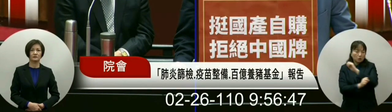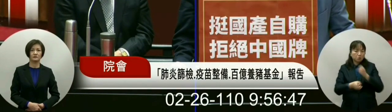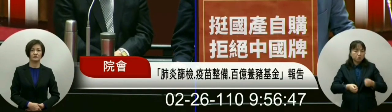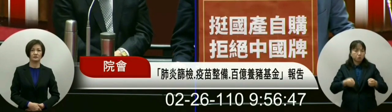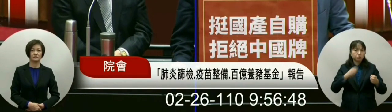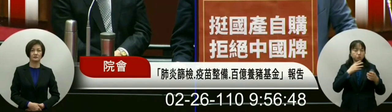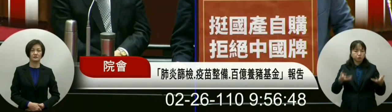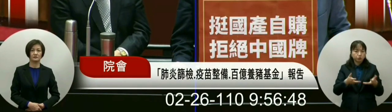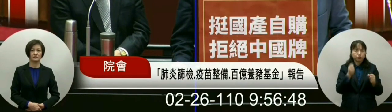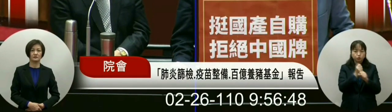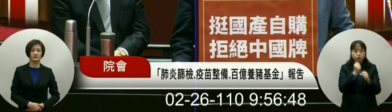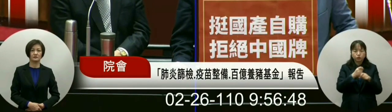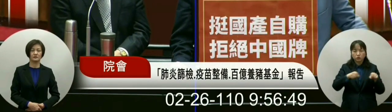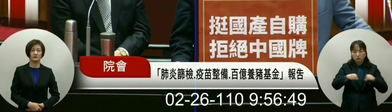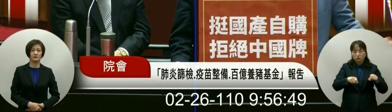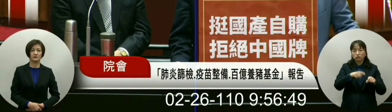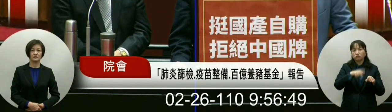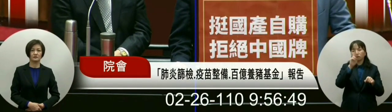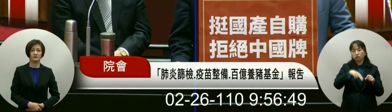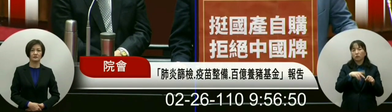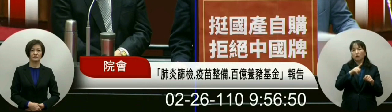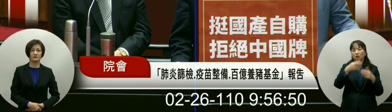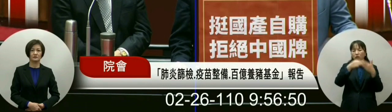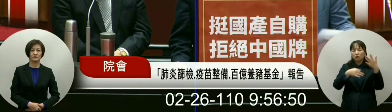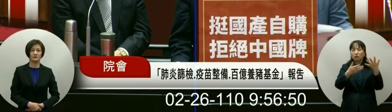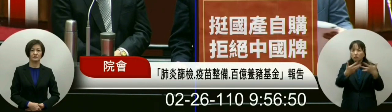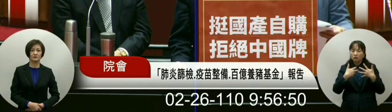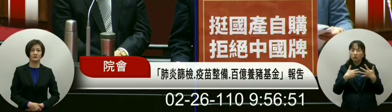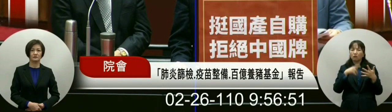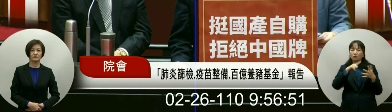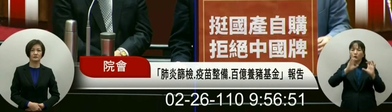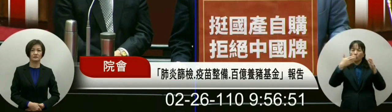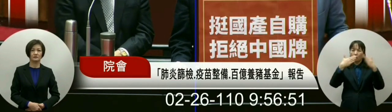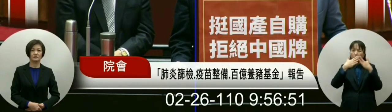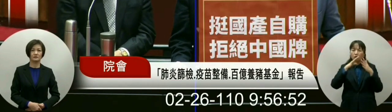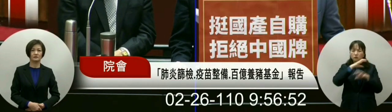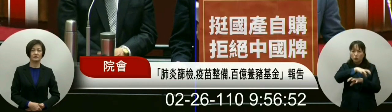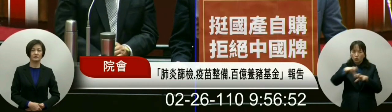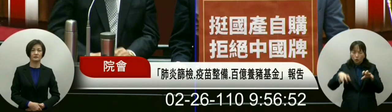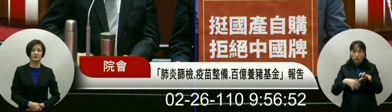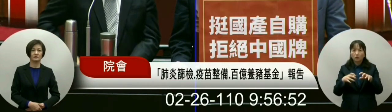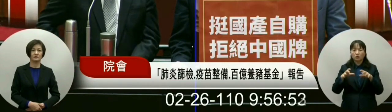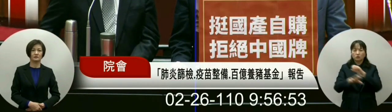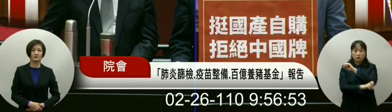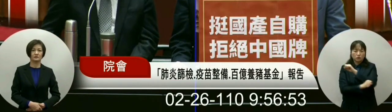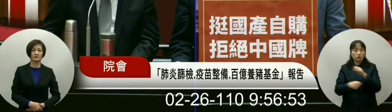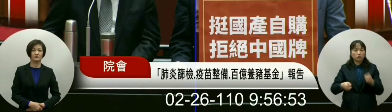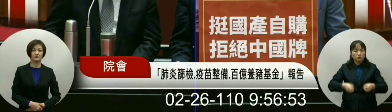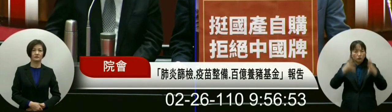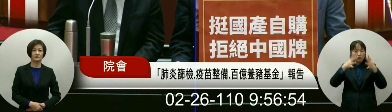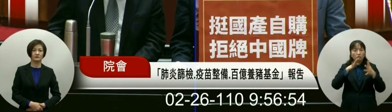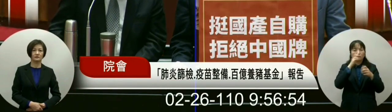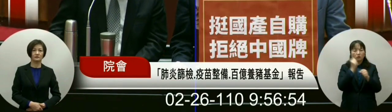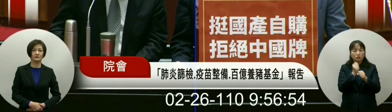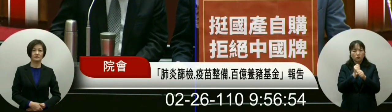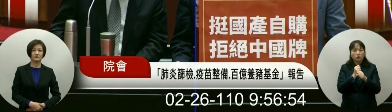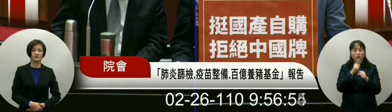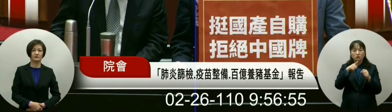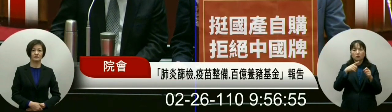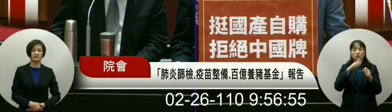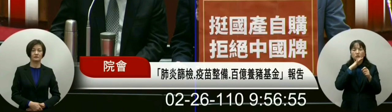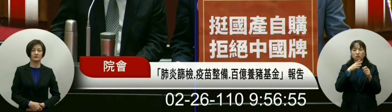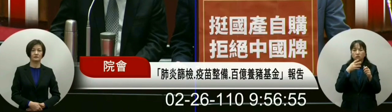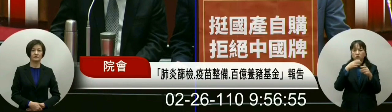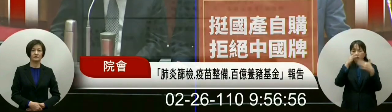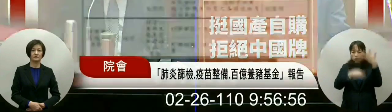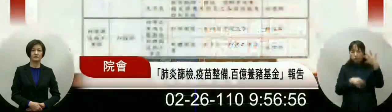使，啊，国家基础设施啦，因提一个条文给我看，讲国家关键基础设施安全防护指导要